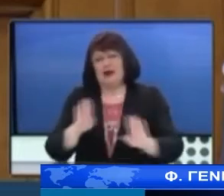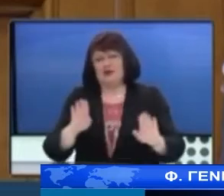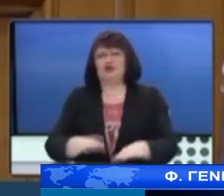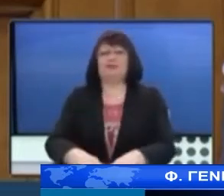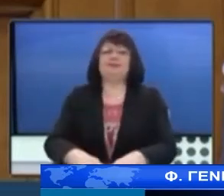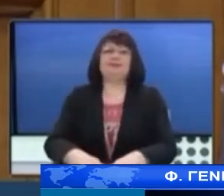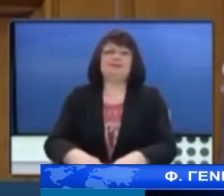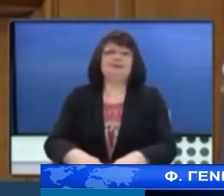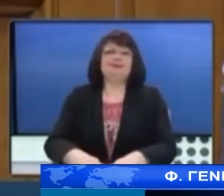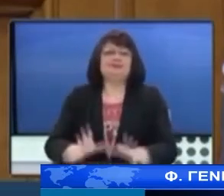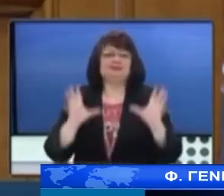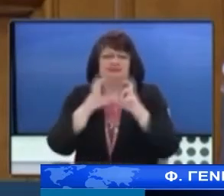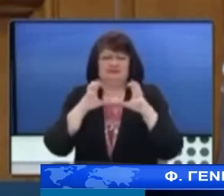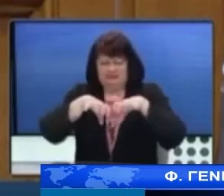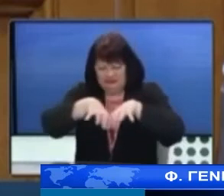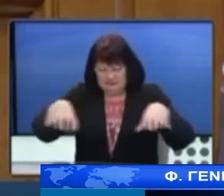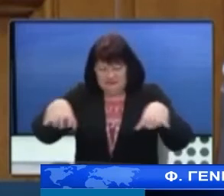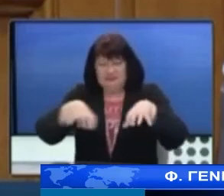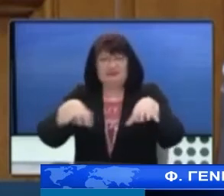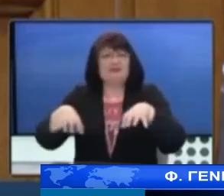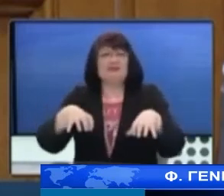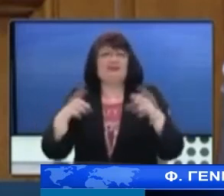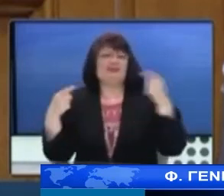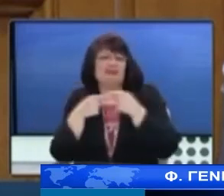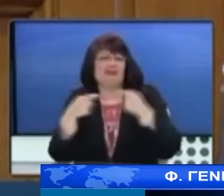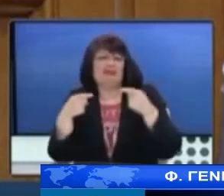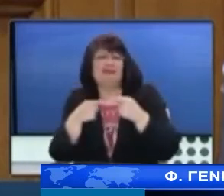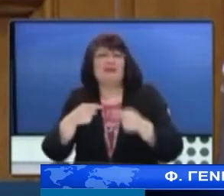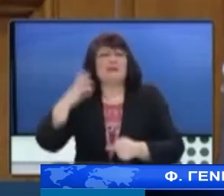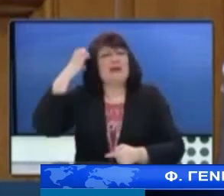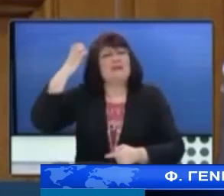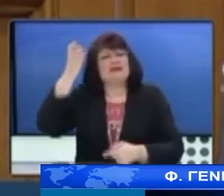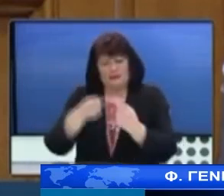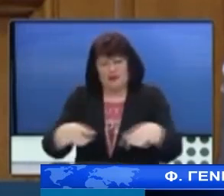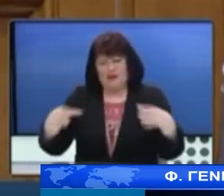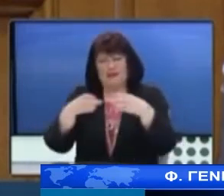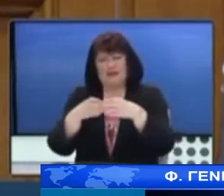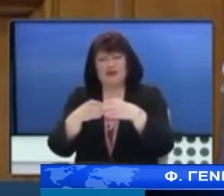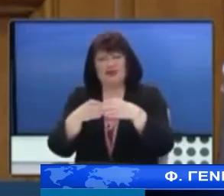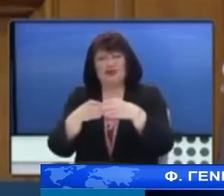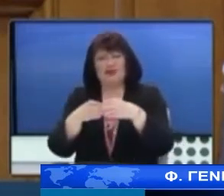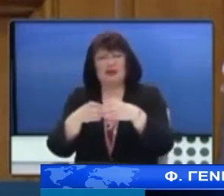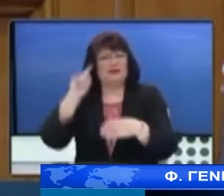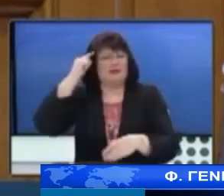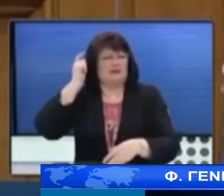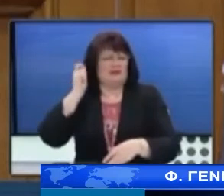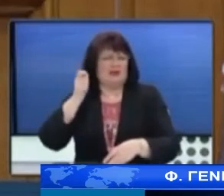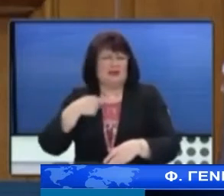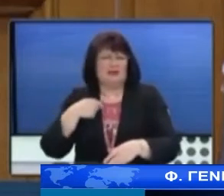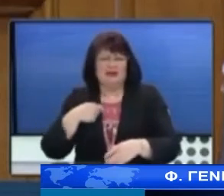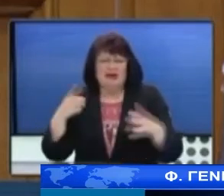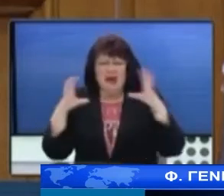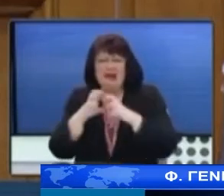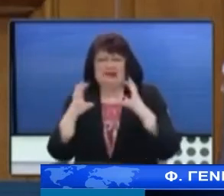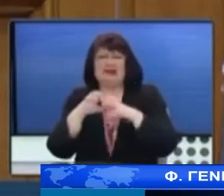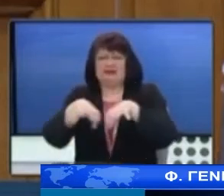Διχάσατε και εμπλέξατε ακόμα και τους επιστήμονες της Επιτροπής σε πολιτικούς καιροσκοπισμούς, κάτι που